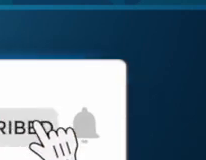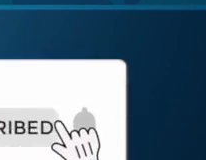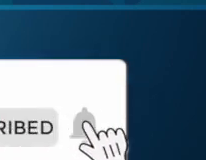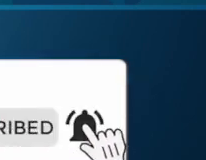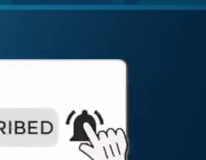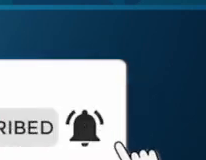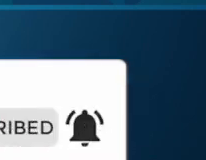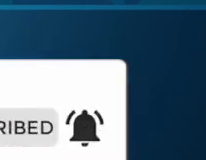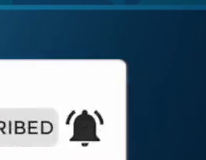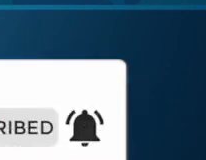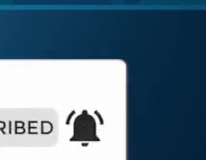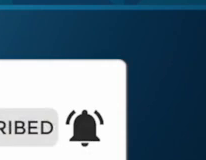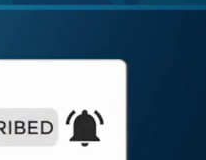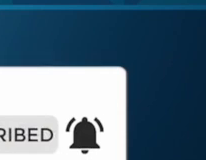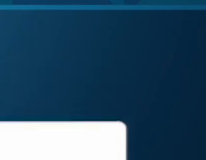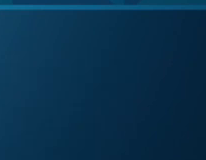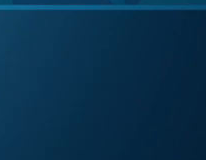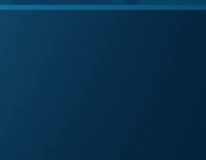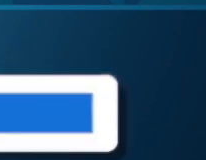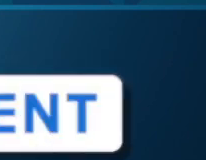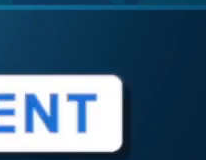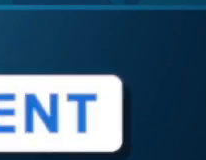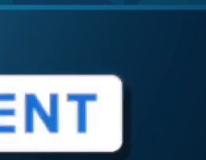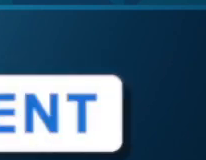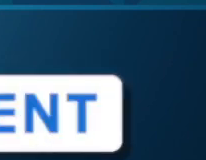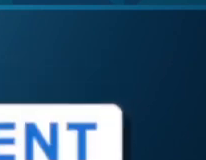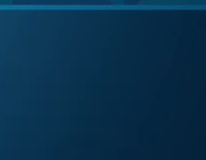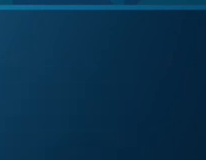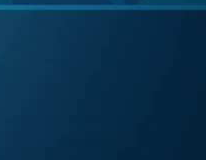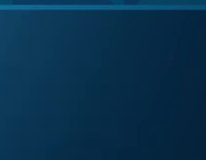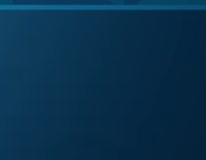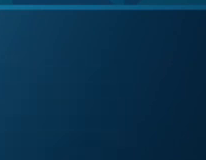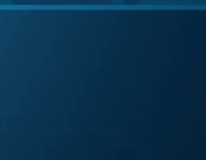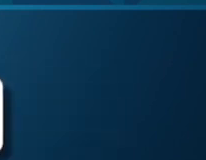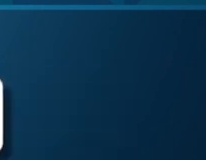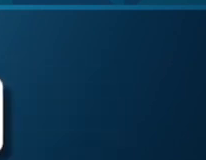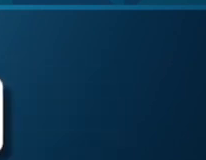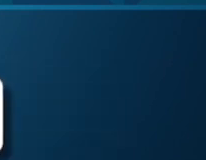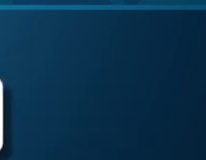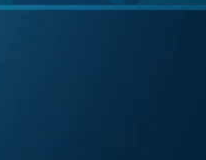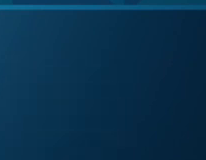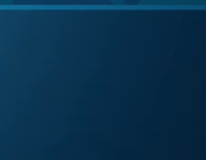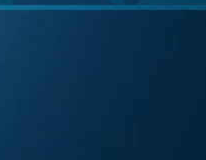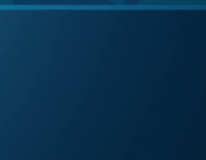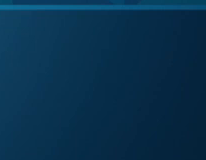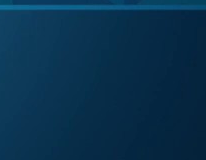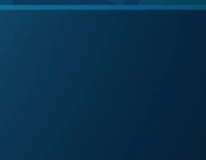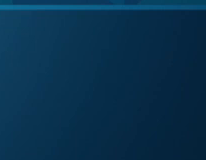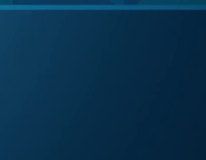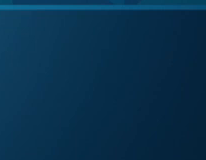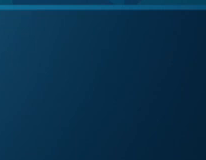RTTLI, hanehang butão notificação. Fo komentariu no fahetutang ba media sosial siraseluk.